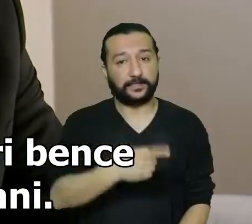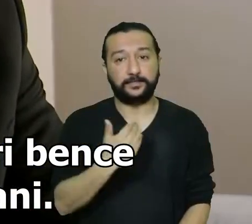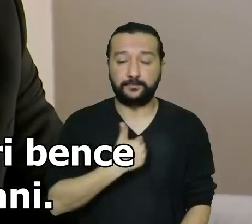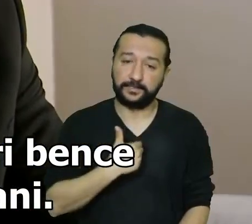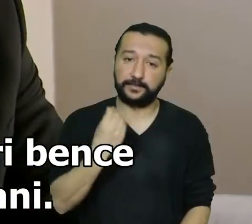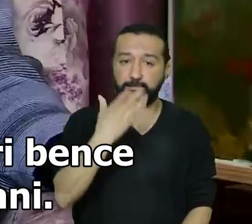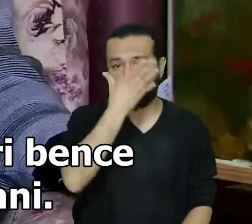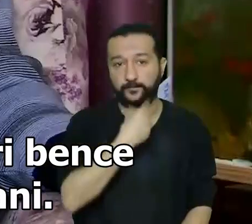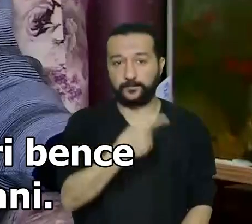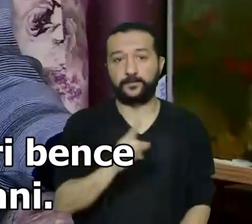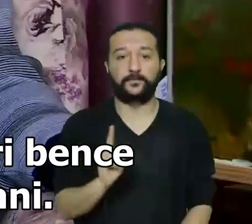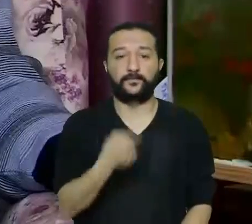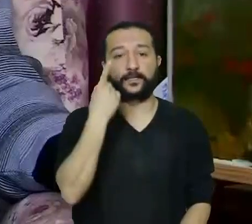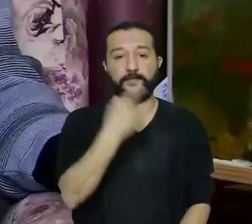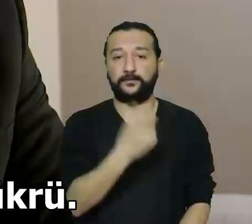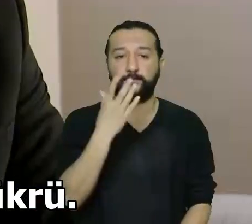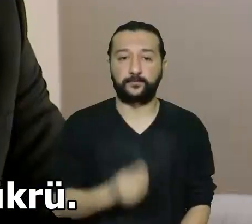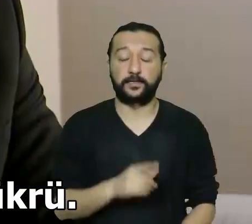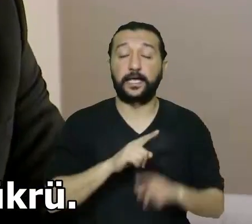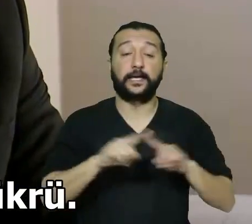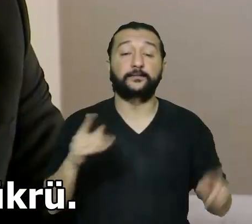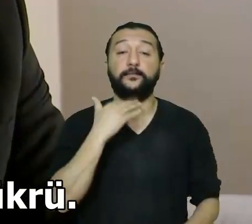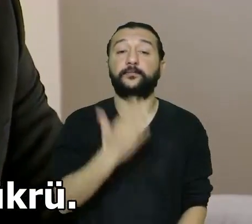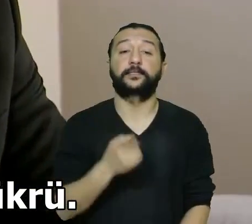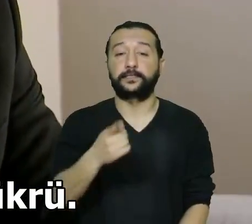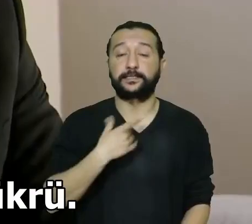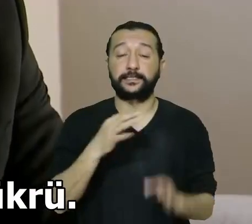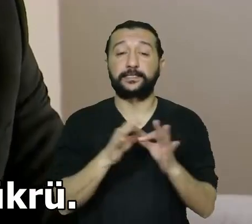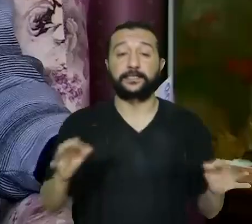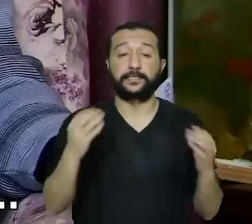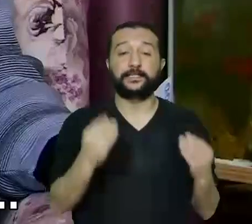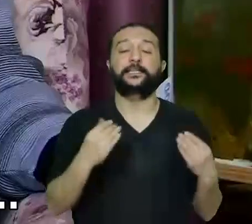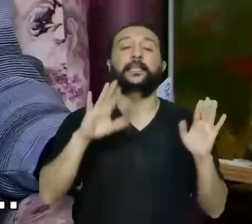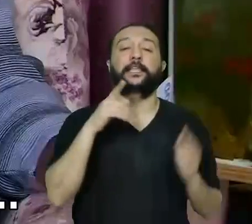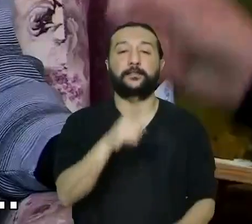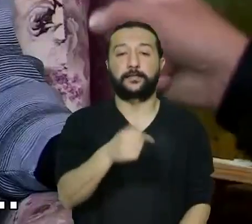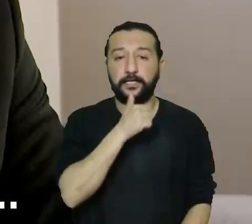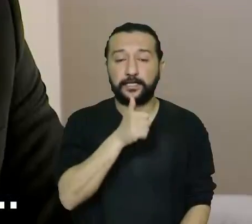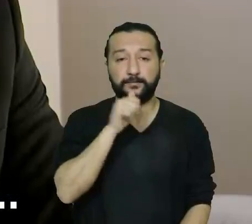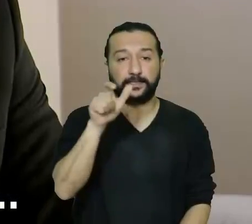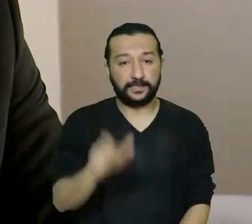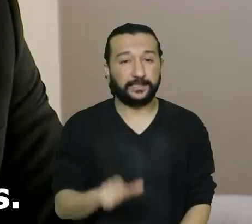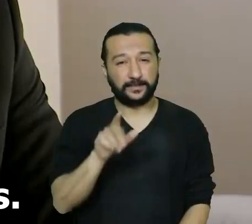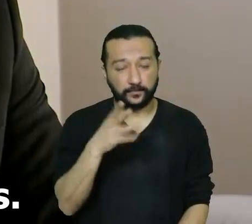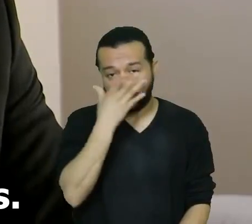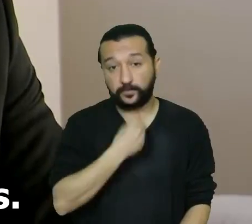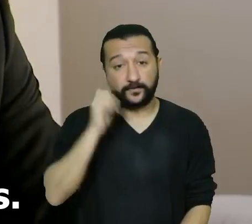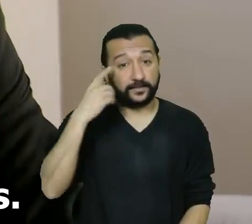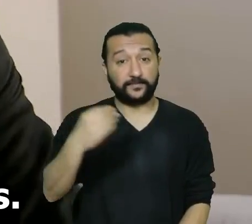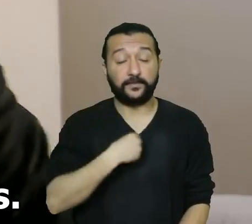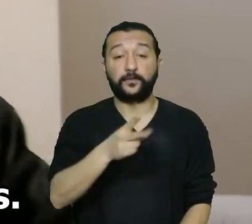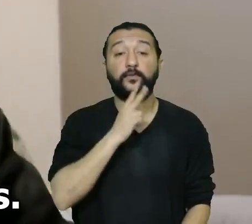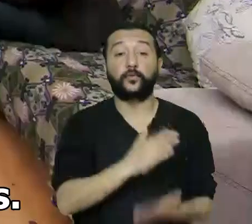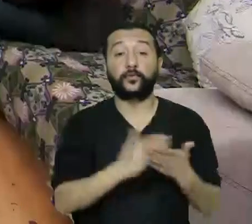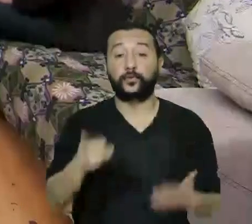bence çok güzel, nadir bir fikirdi yani. Hayır. Bence hiç iyi bir fikir değil Şükrü. Ya adam gibi bir fikir ver ya da